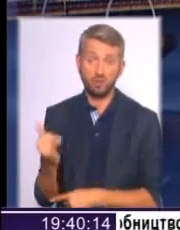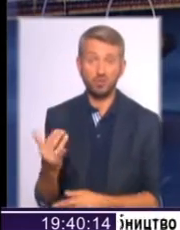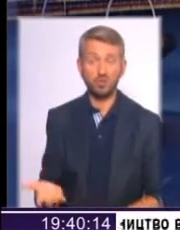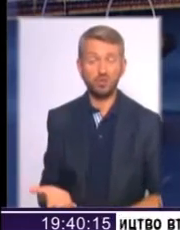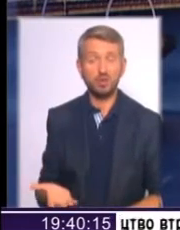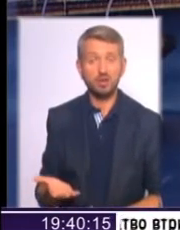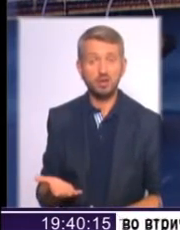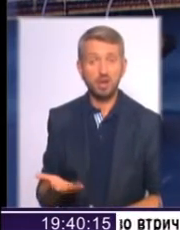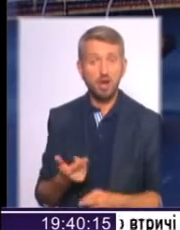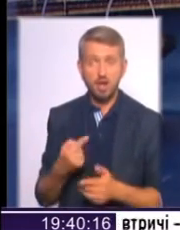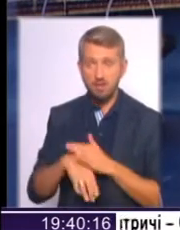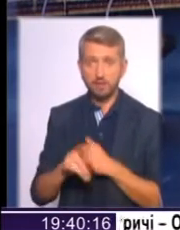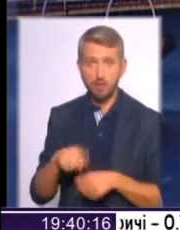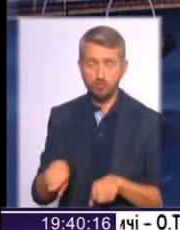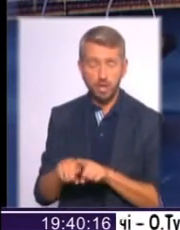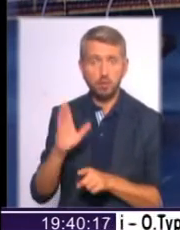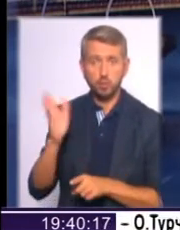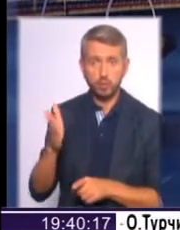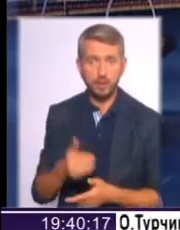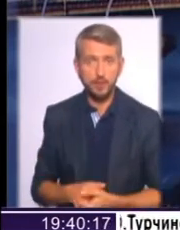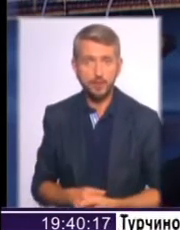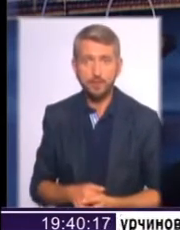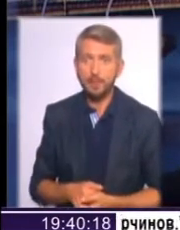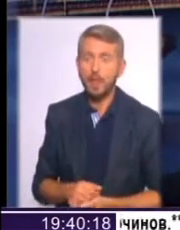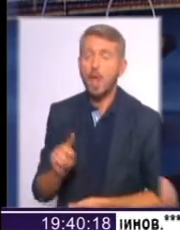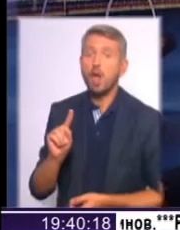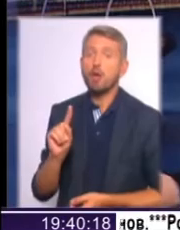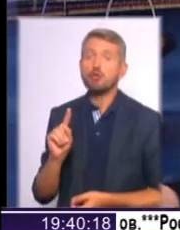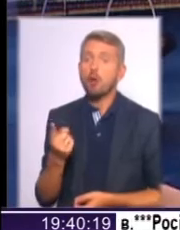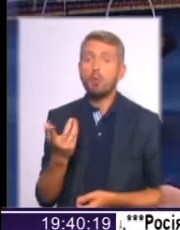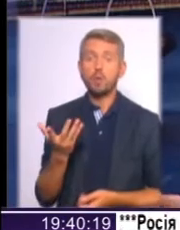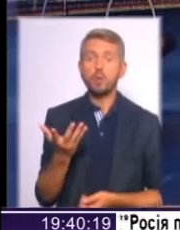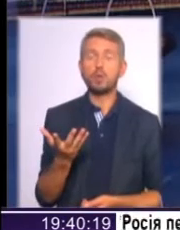значить, що воно так і буде. Ну, от, чому вони взагалі